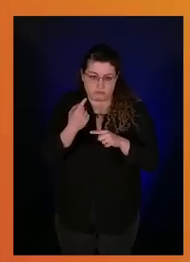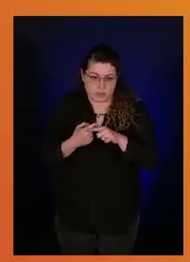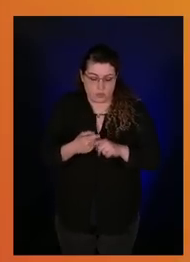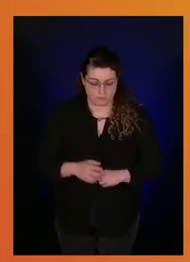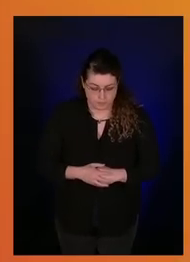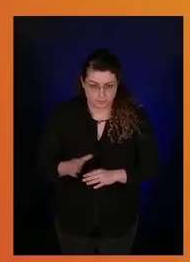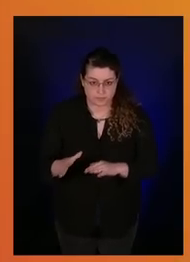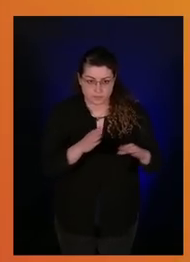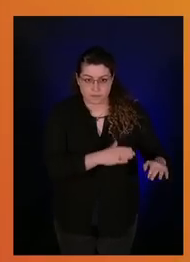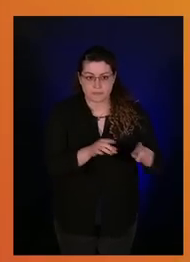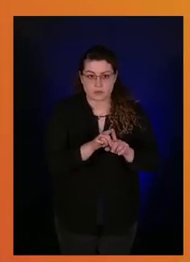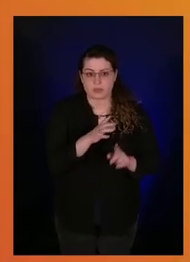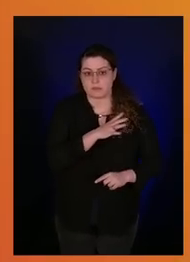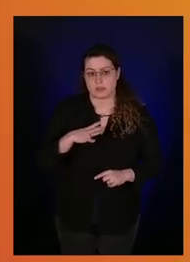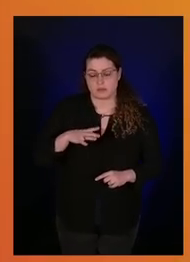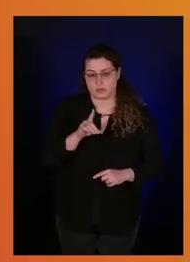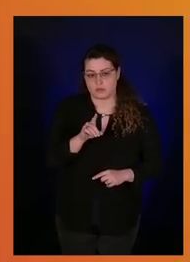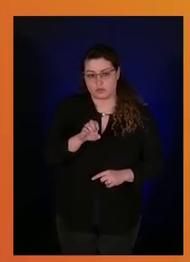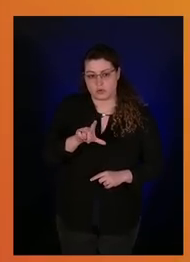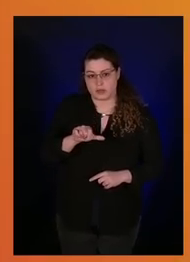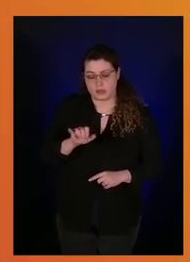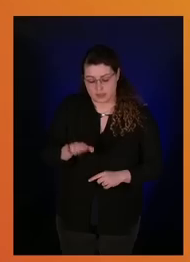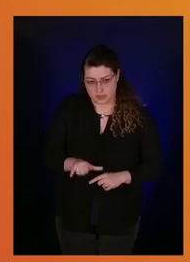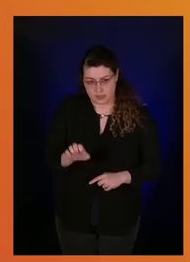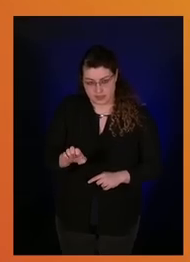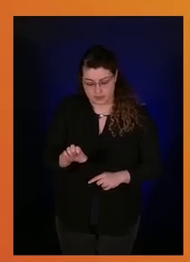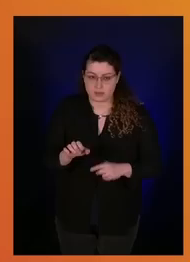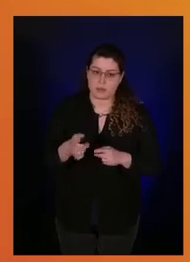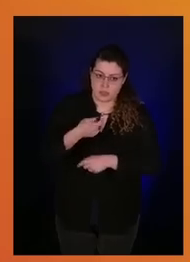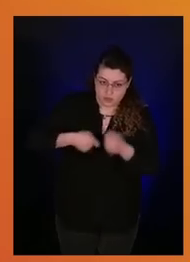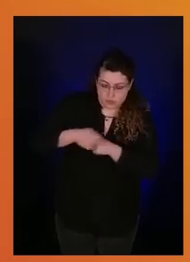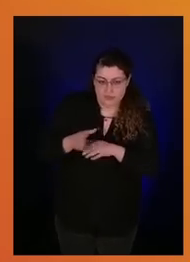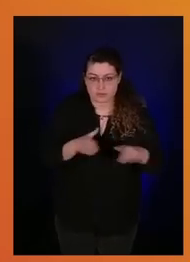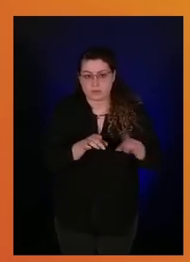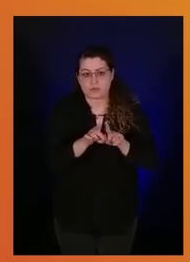accueille Delahaye Noélie, qui est économiste, ainsi que Pernaud Jean-Marie.